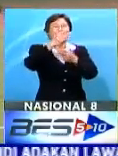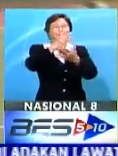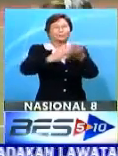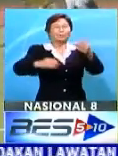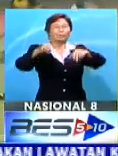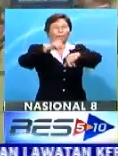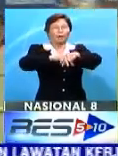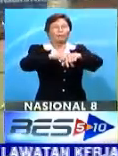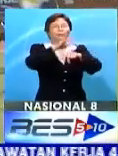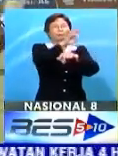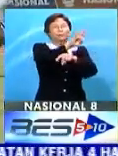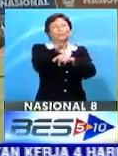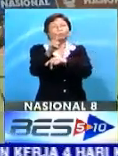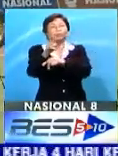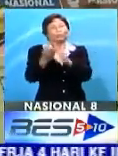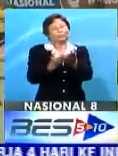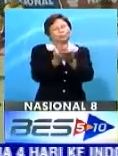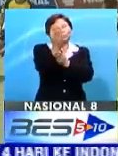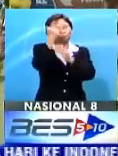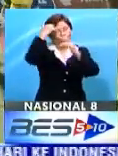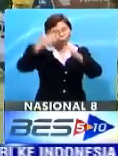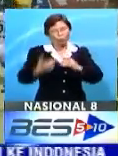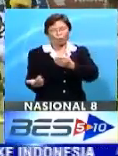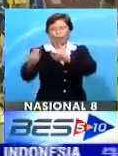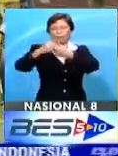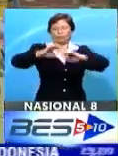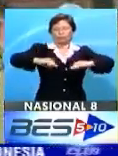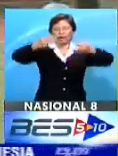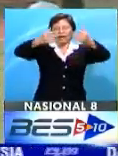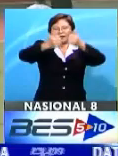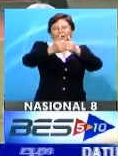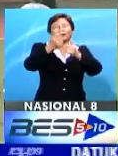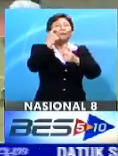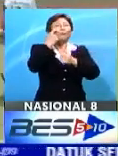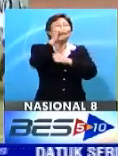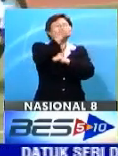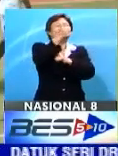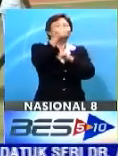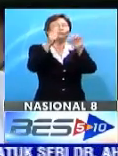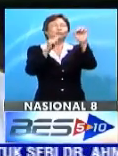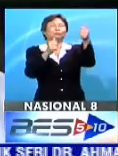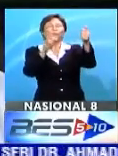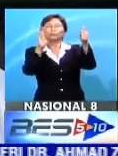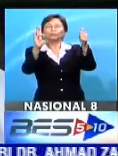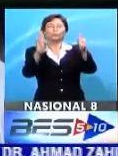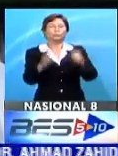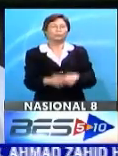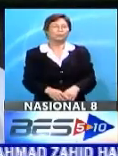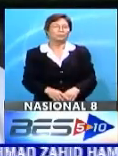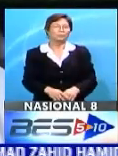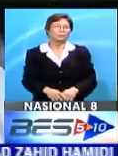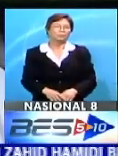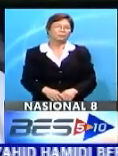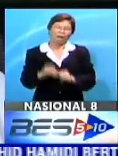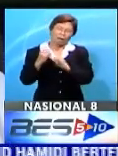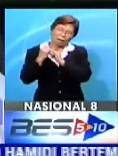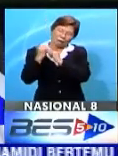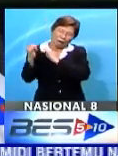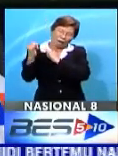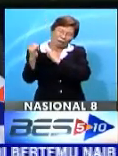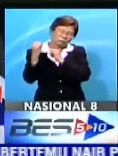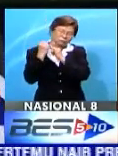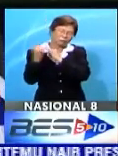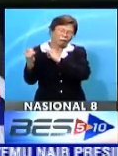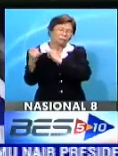bergaya 7-2 sekaligus mengesahkan slot final dengan agregat 10-7. The last quarter only we played well. Okay,